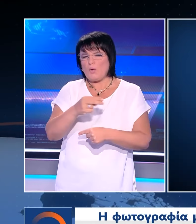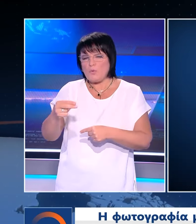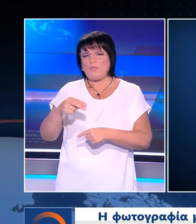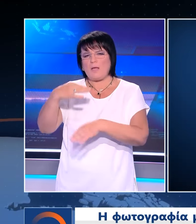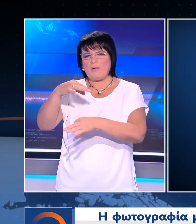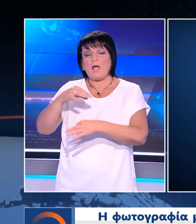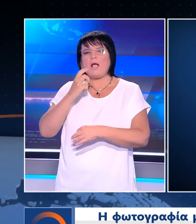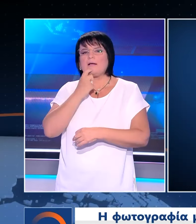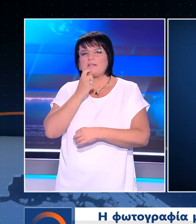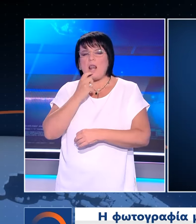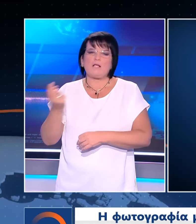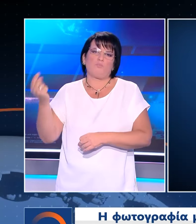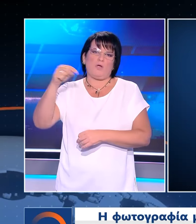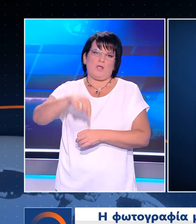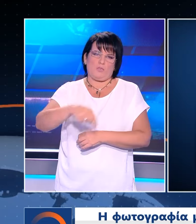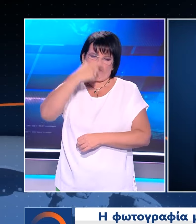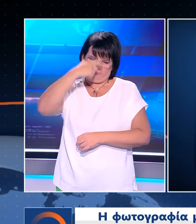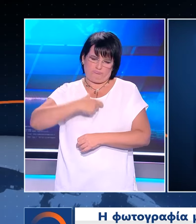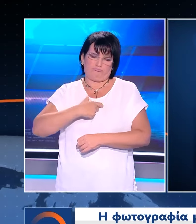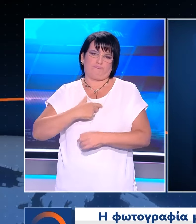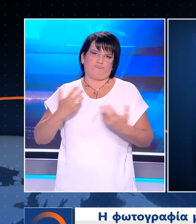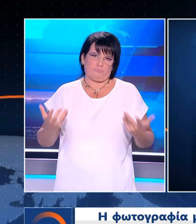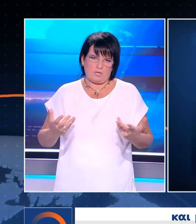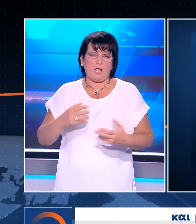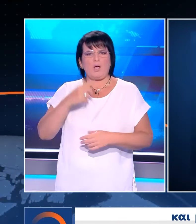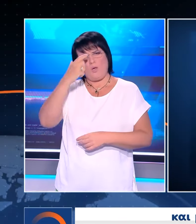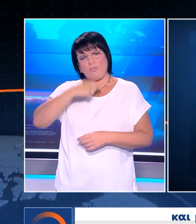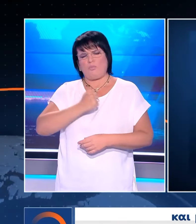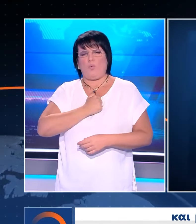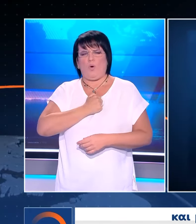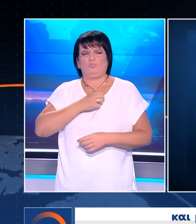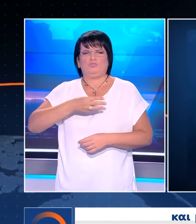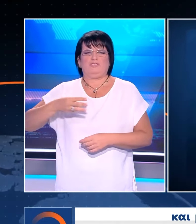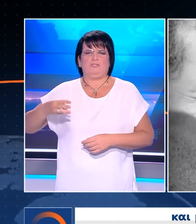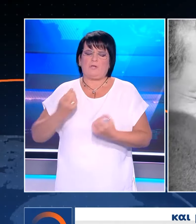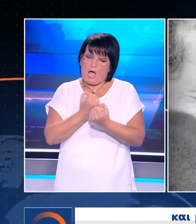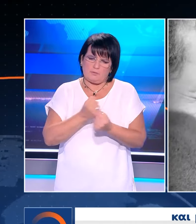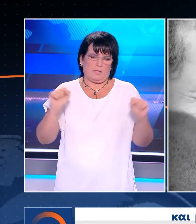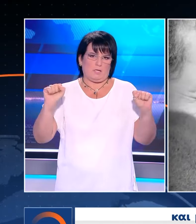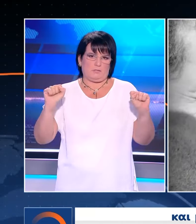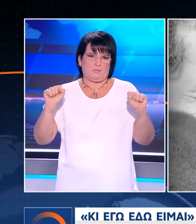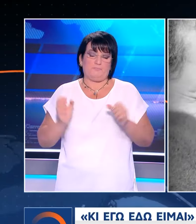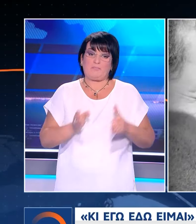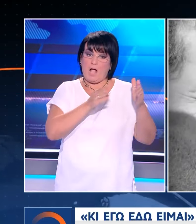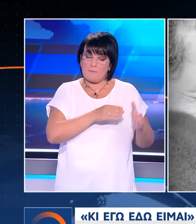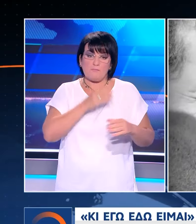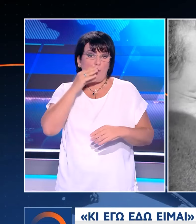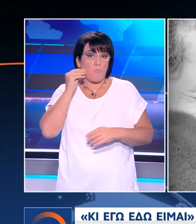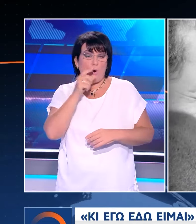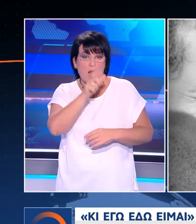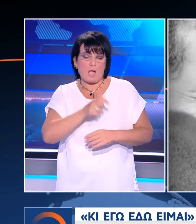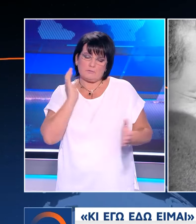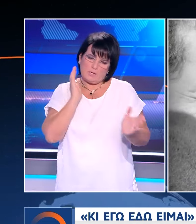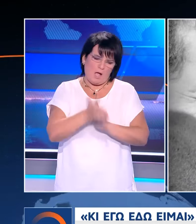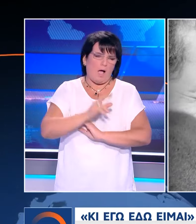κασελάκης δήλωσε παρών με τις λέξεις είμαι εδώ και μιλά για δικό του συριζα προκαλεί αντιδράσεις και εγώ εδώ είμαι απάντησε σχεδόν